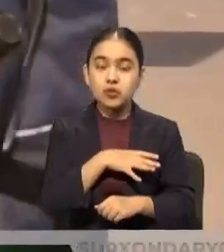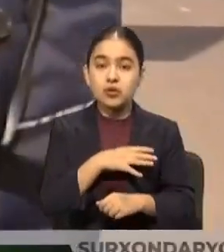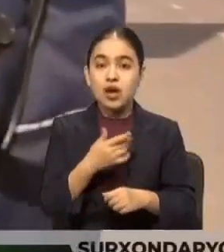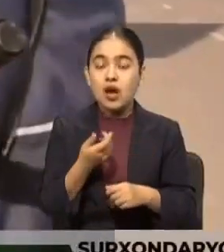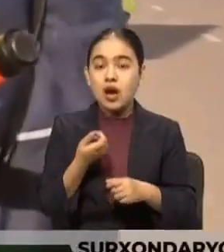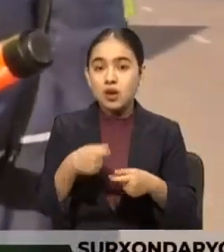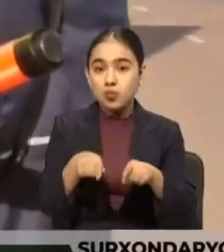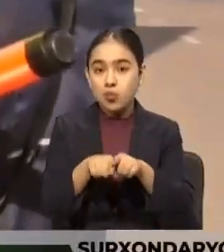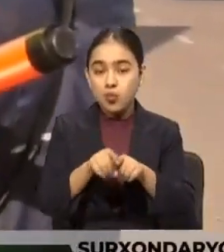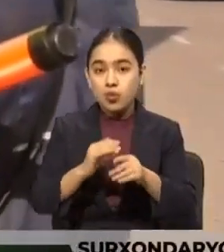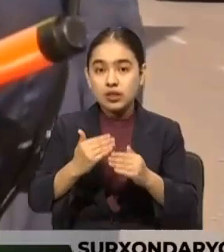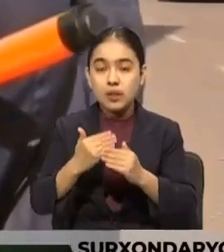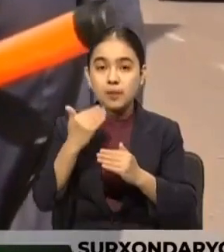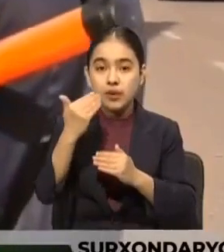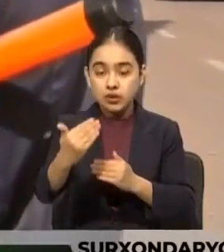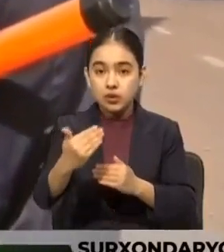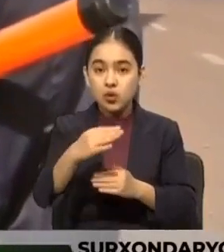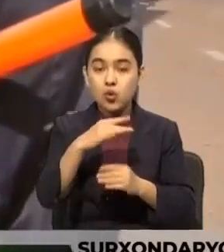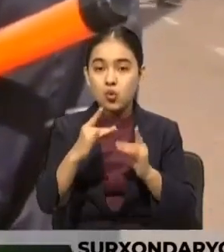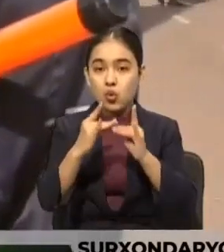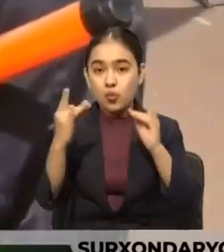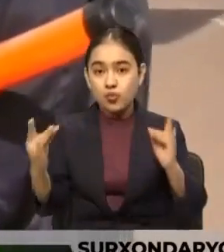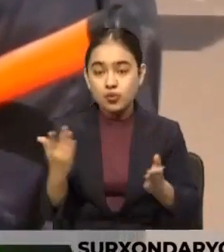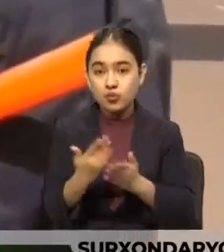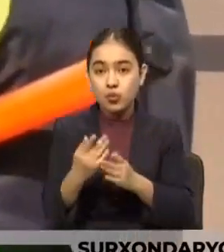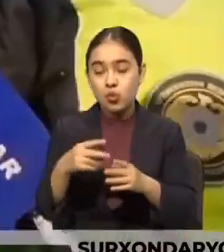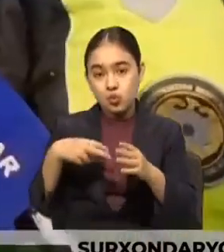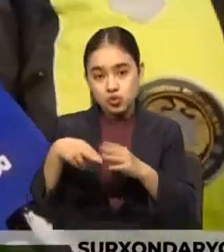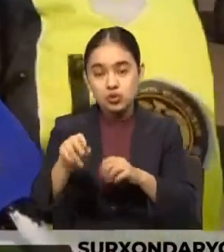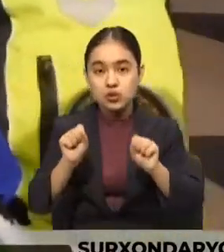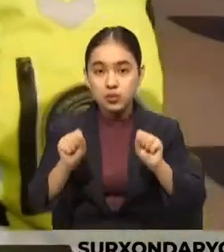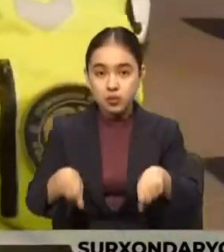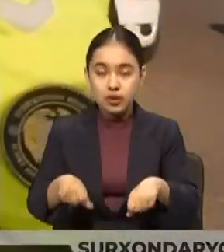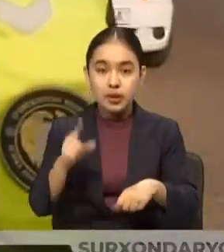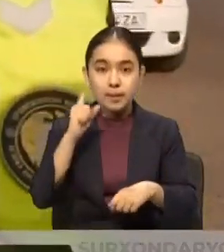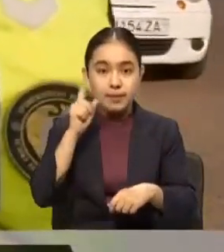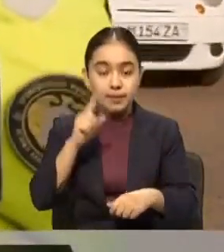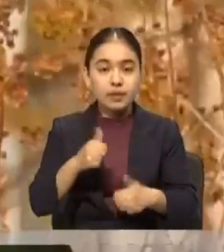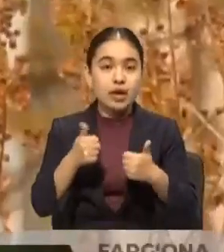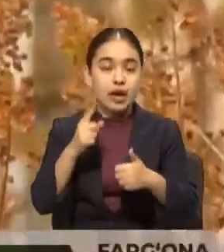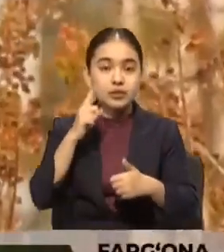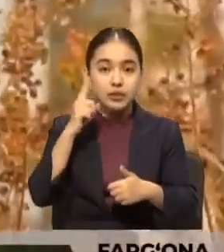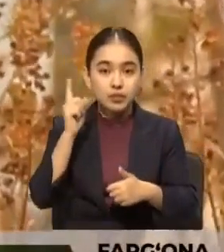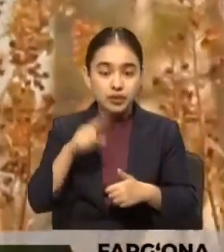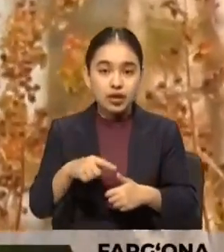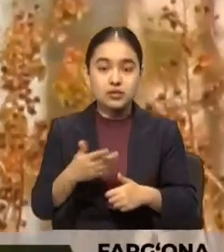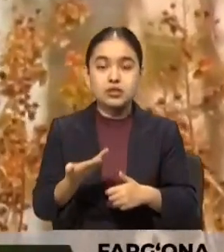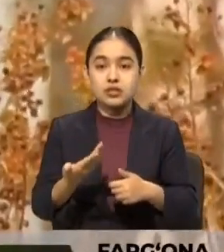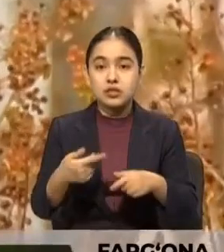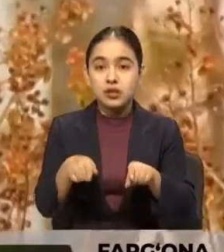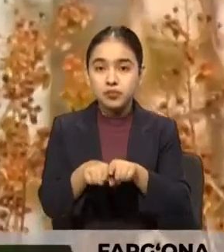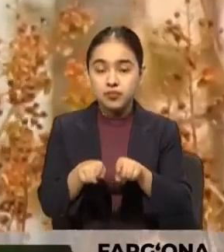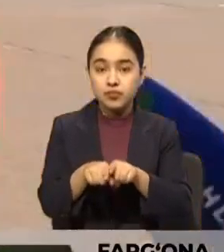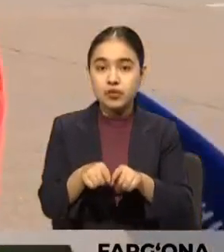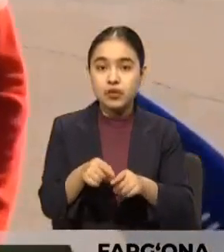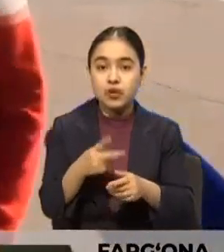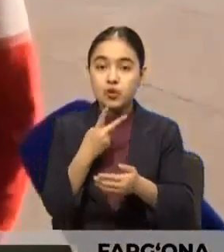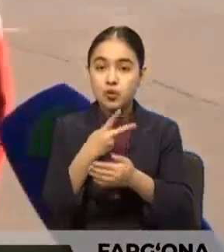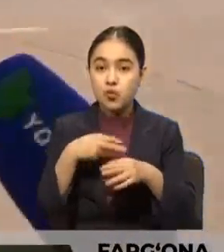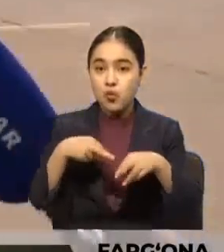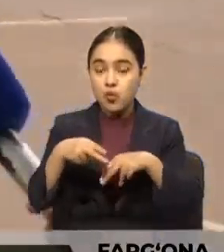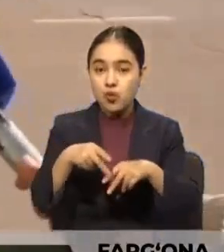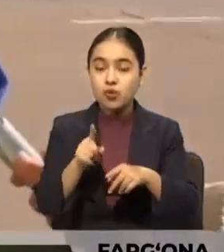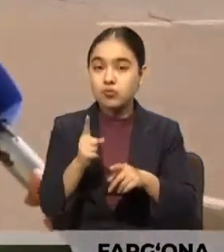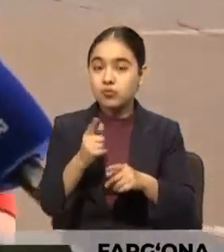ortasida tushib ketdi. Tushib ketdi. Ko'prilar bor. O'shandan o'tsiz bo'ladi-ku. Qayerda bilasiz? Yaxshi bilasiz, mendan ham yaxshi bilasiz. 1 kilometrdan nariyoqda yo'q. Yo'q, piyodalar o'tish